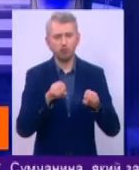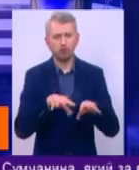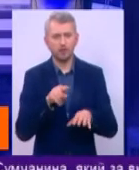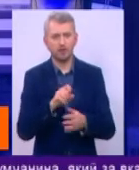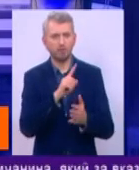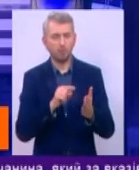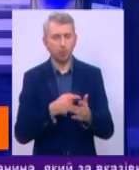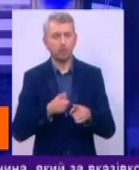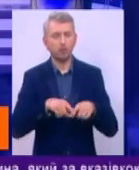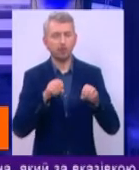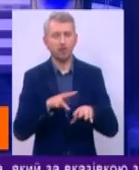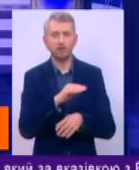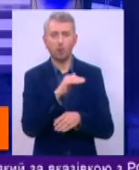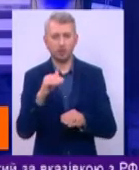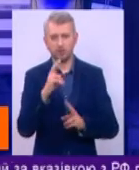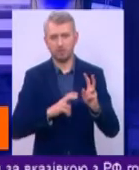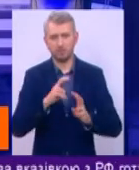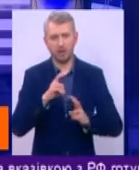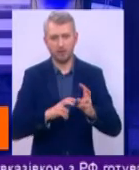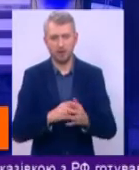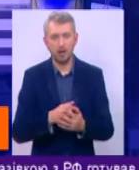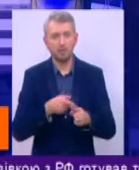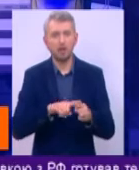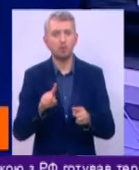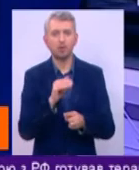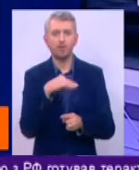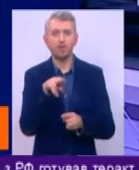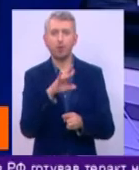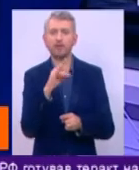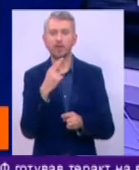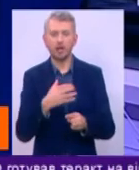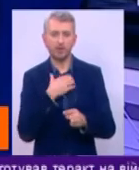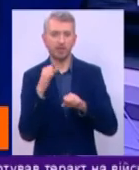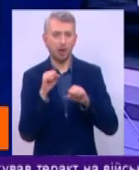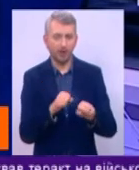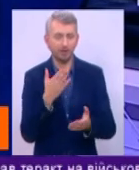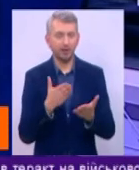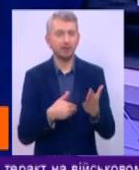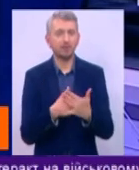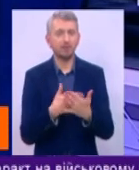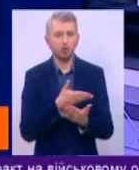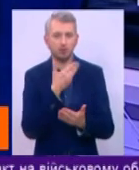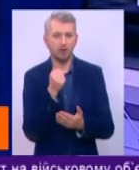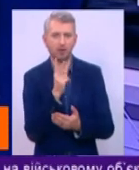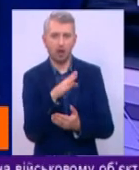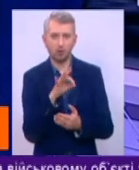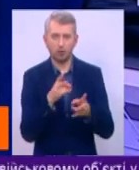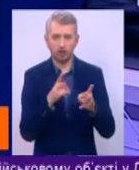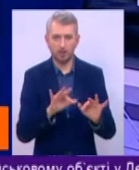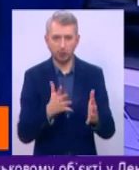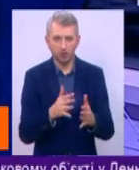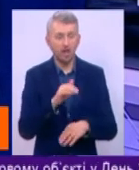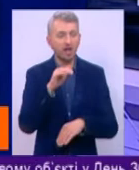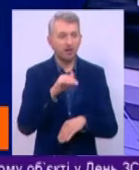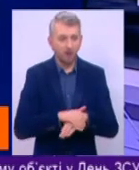вопрос, который решается на уровне предприятия. Потому что фонд социального страхования, если, предположим, нет акта о несчастном случае, то есть